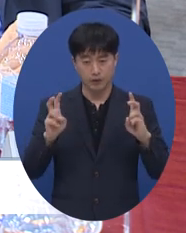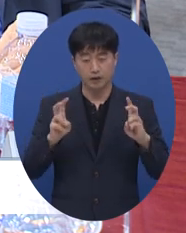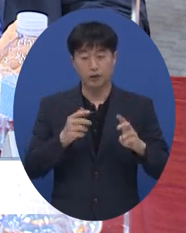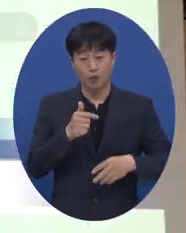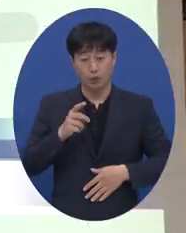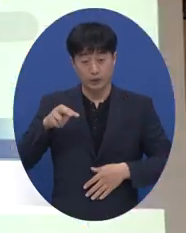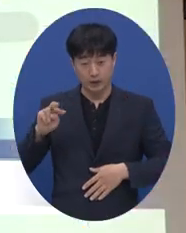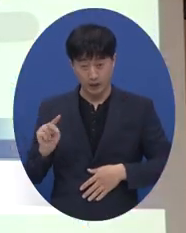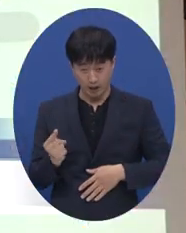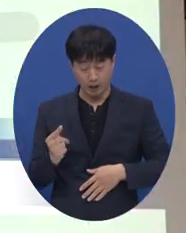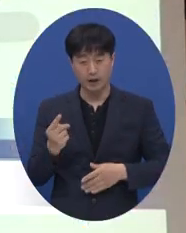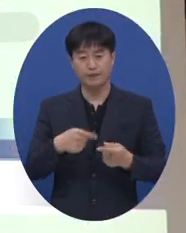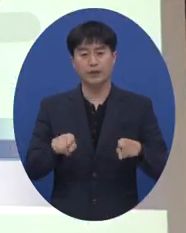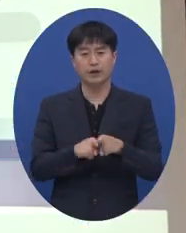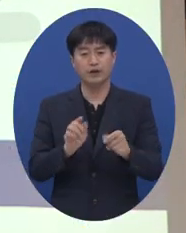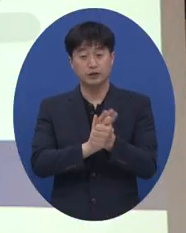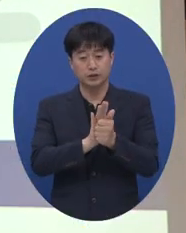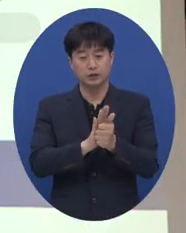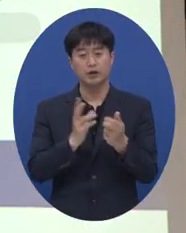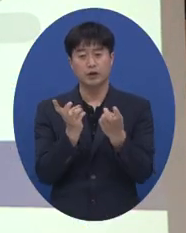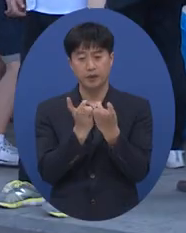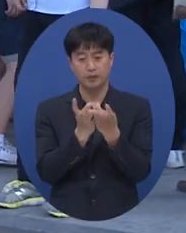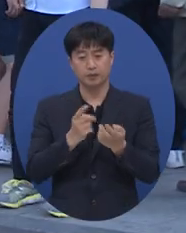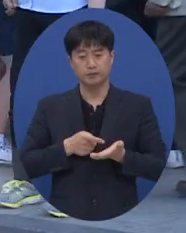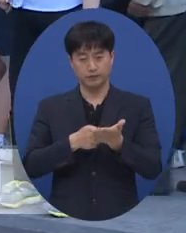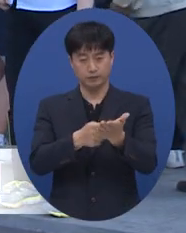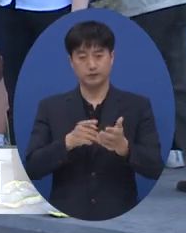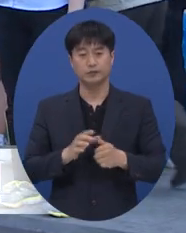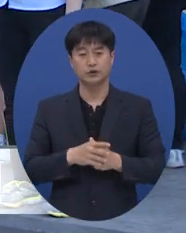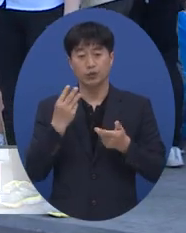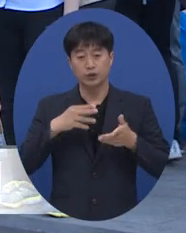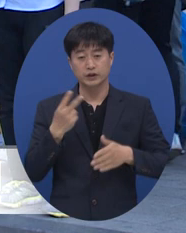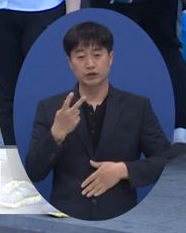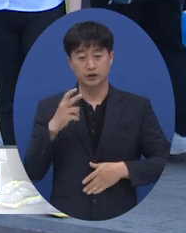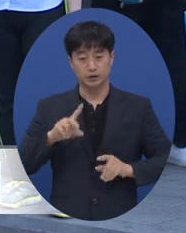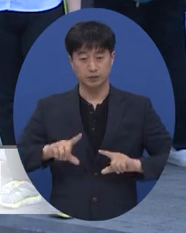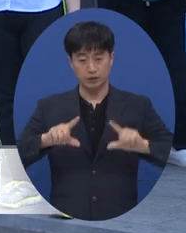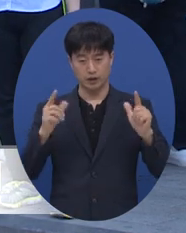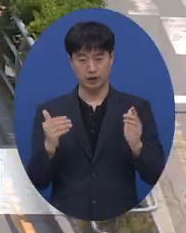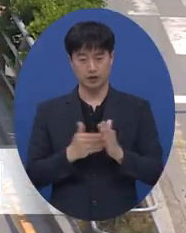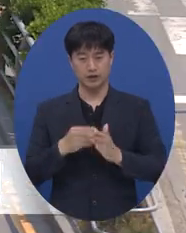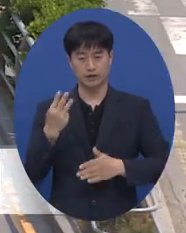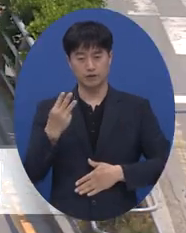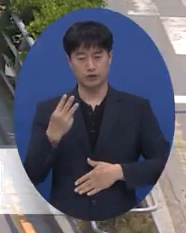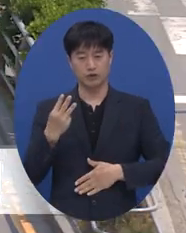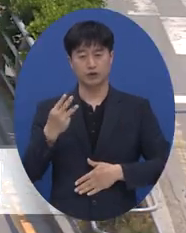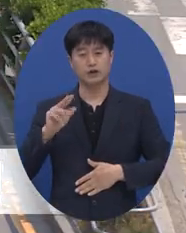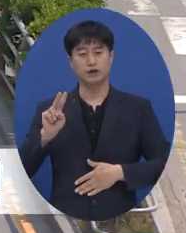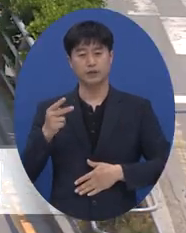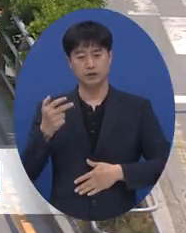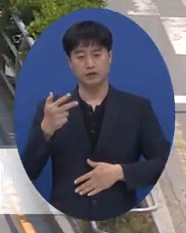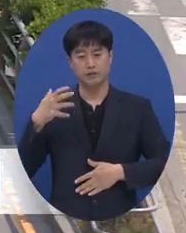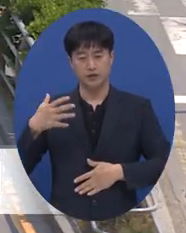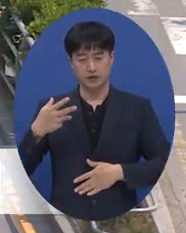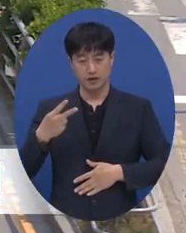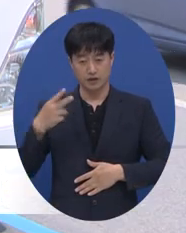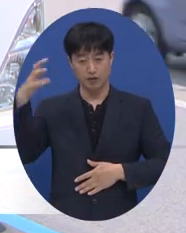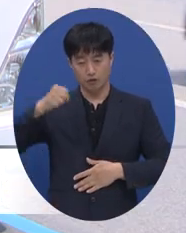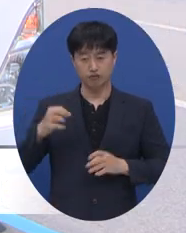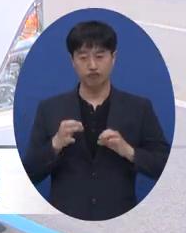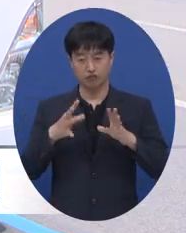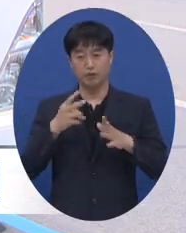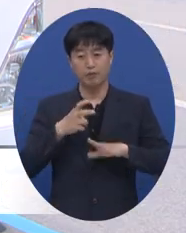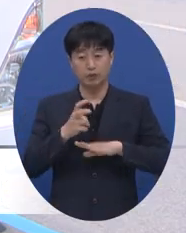서비스 개선 방안을 내놨습니다 경기도는 2022년까지 3270 2억원을 투자해